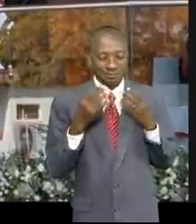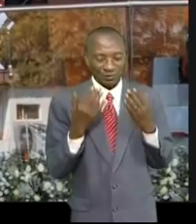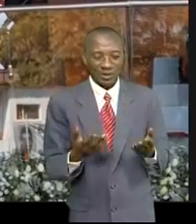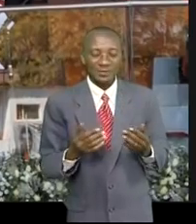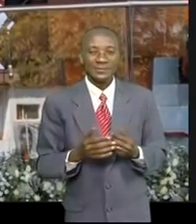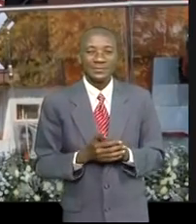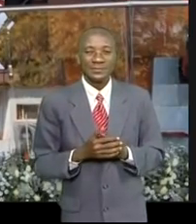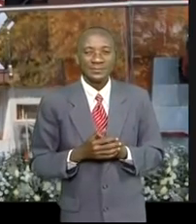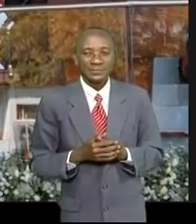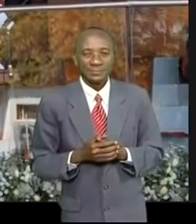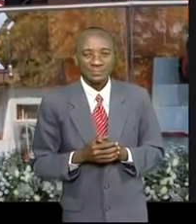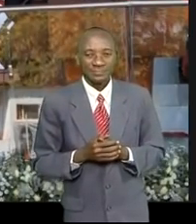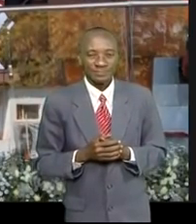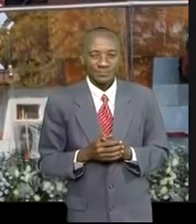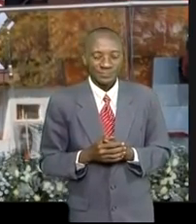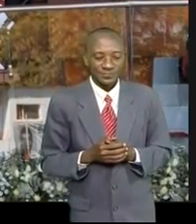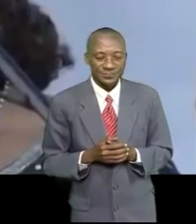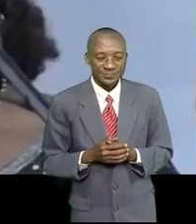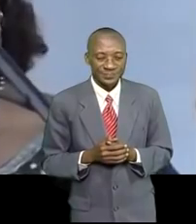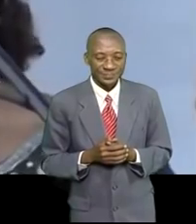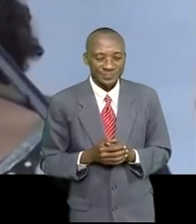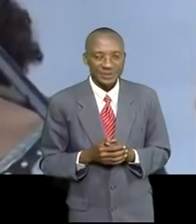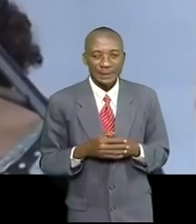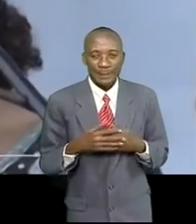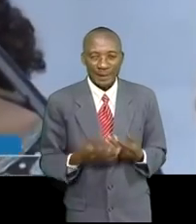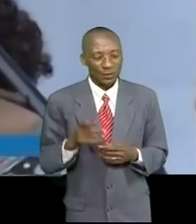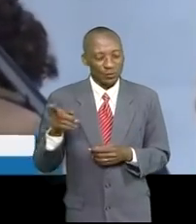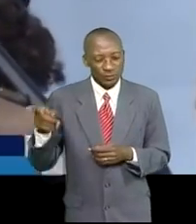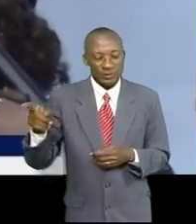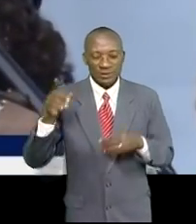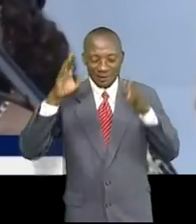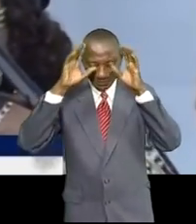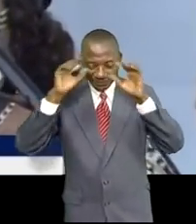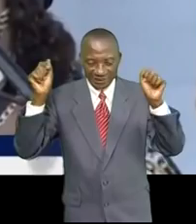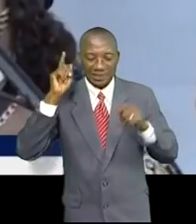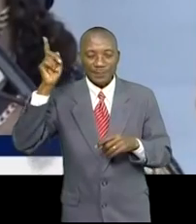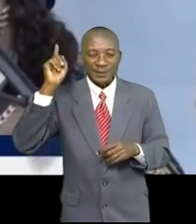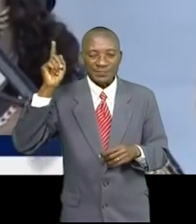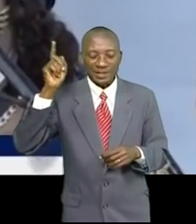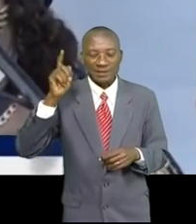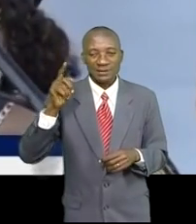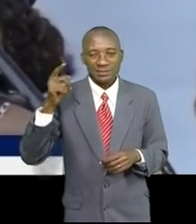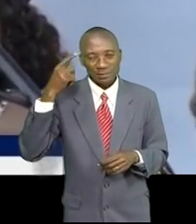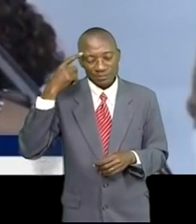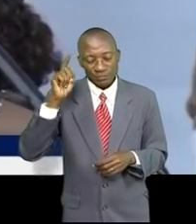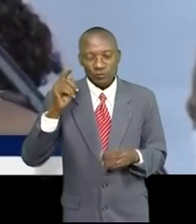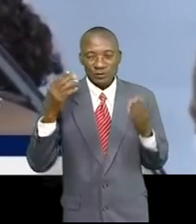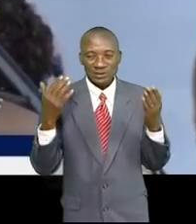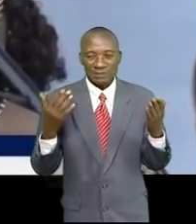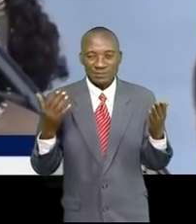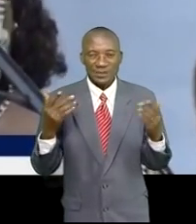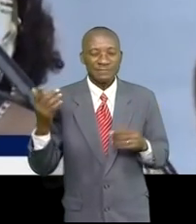continentale. Son Excellence le docteur David Kenneth Kaunda, paix à son âme, et ses